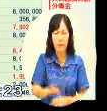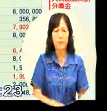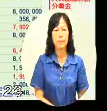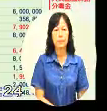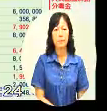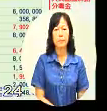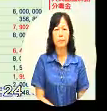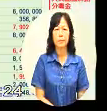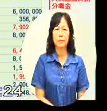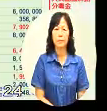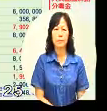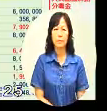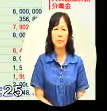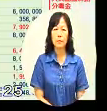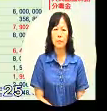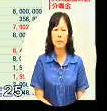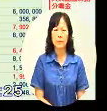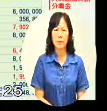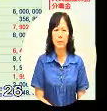哦。然后呢，